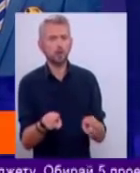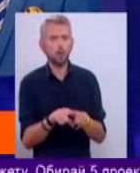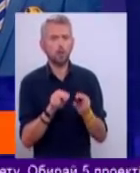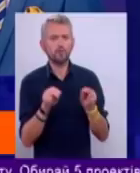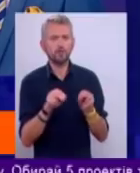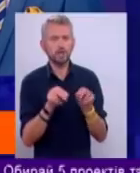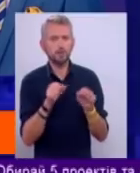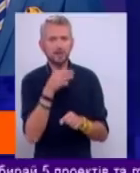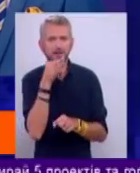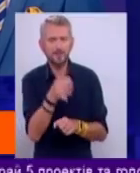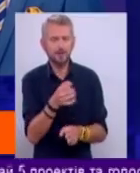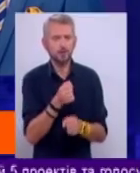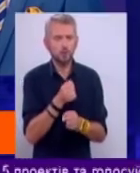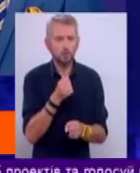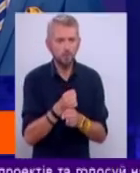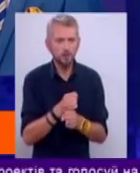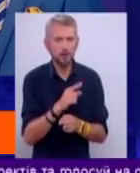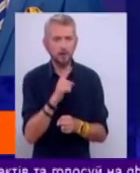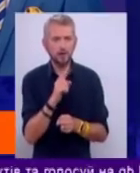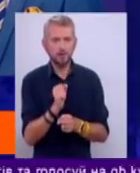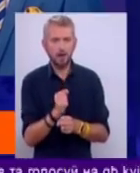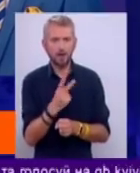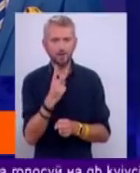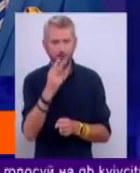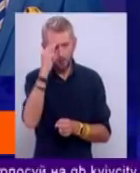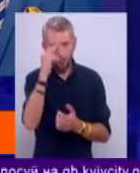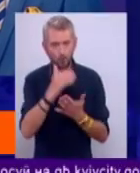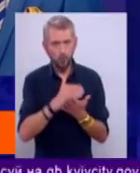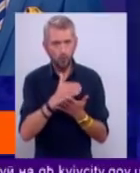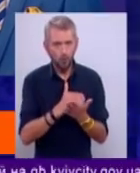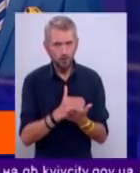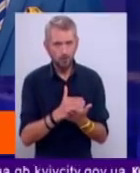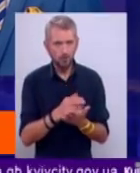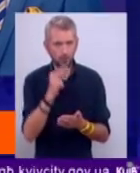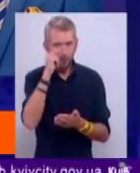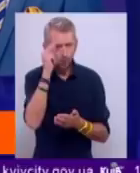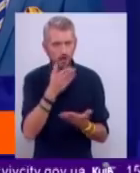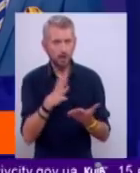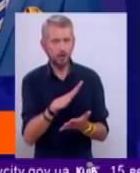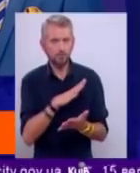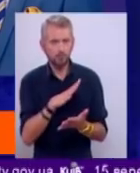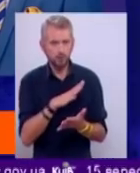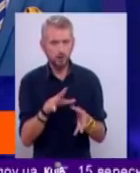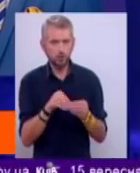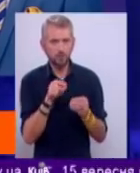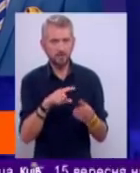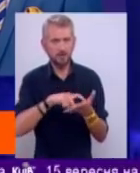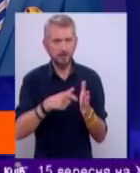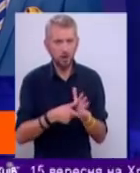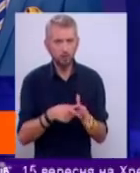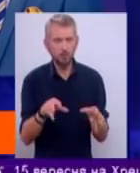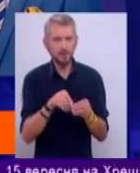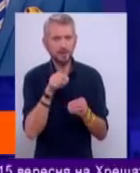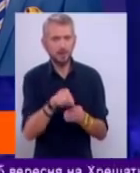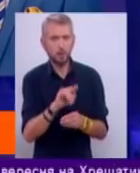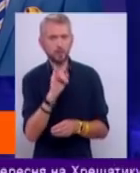міг сказати, зробити за два уроки, насправді, які пройшли разом із цим класом, із цією